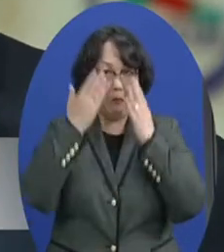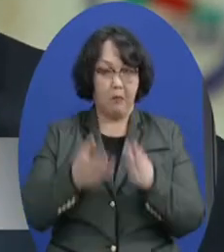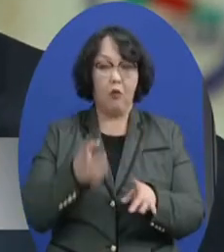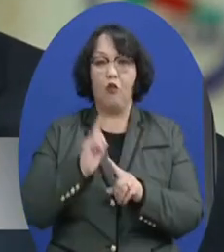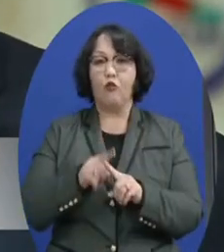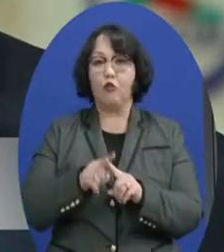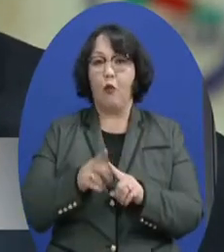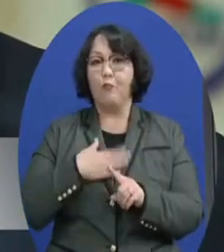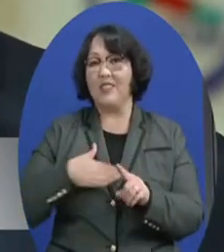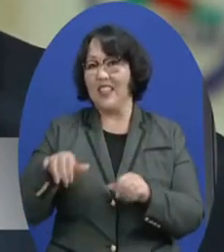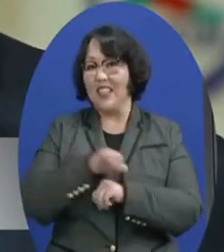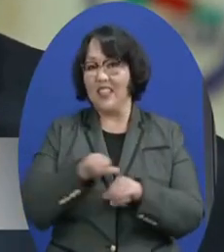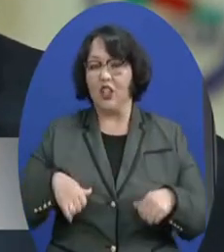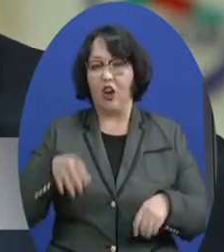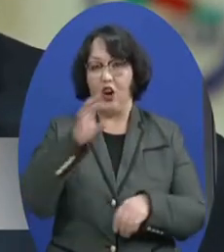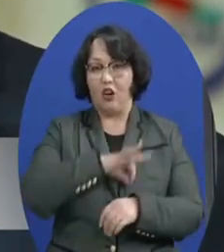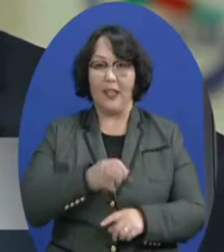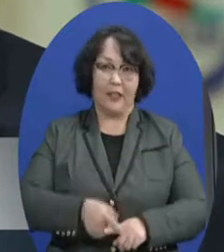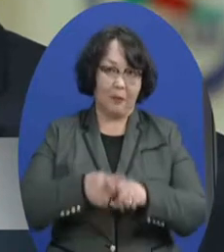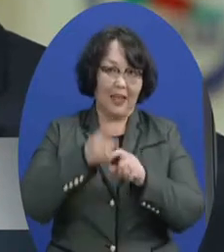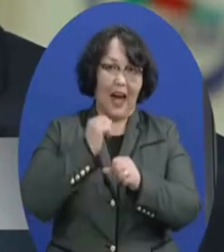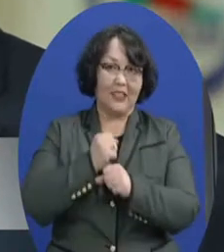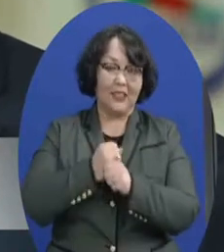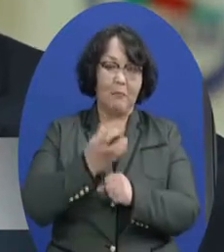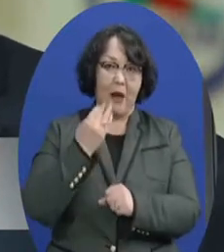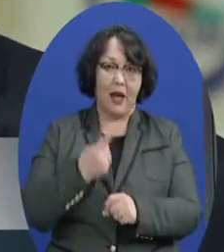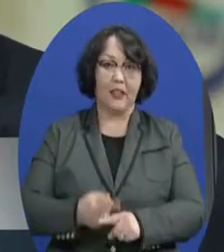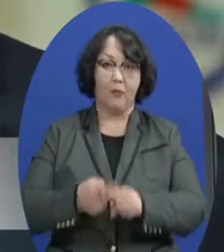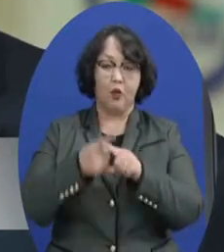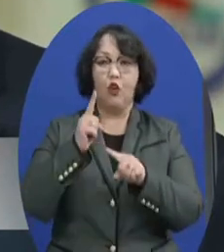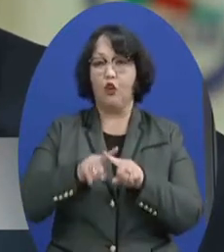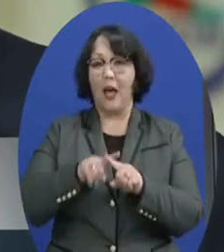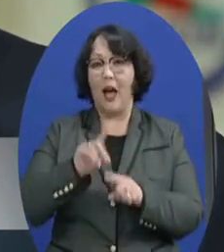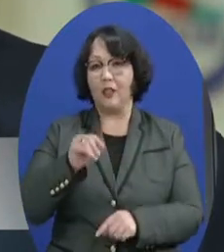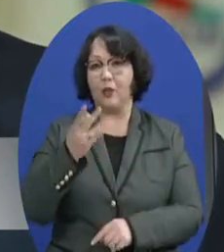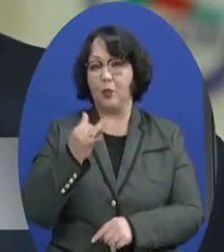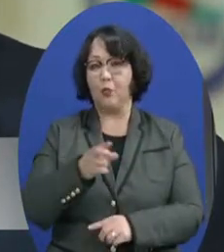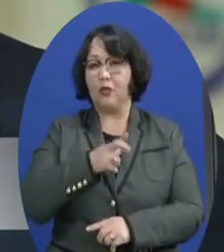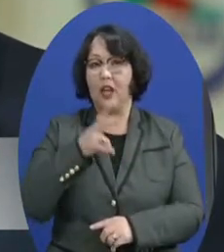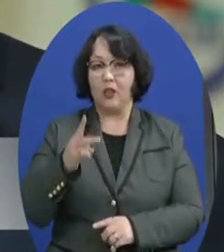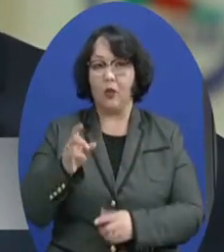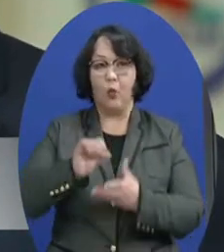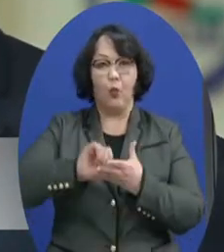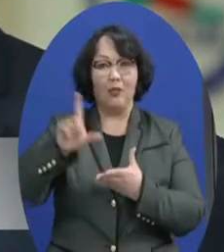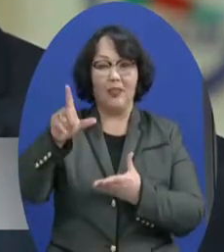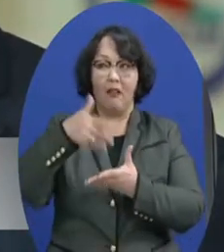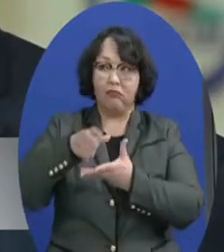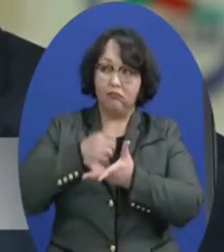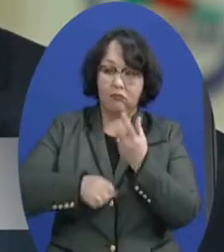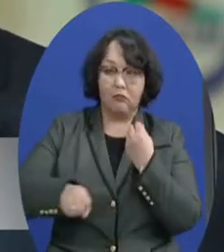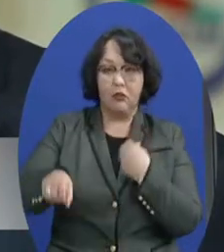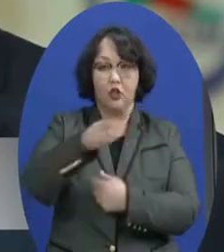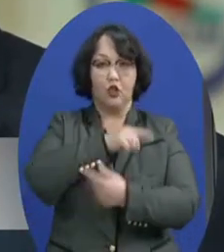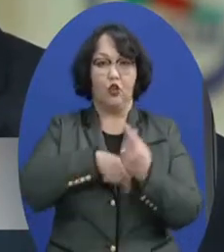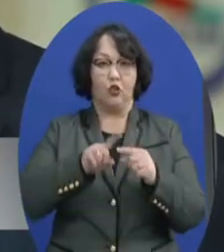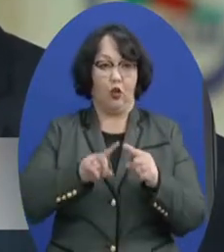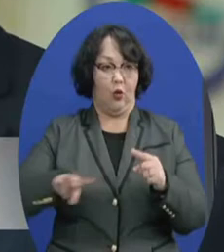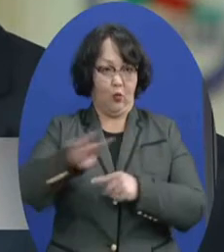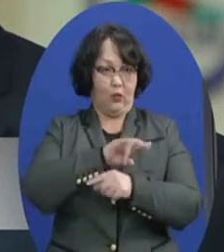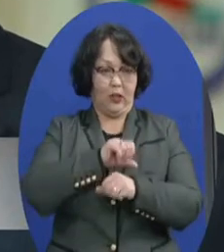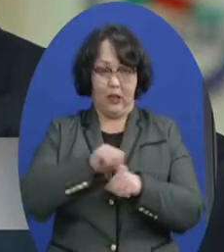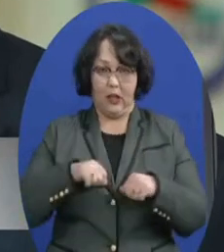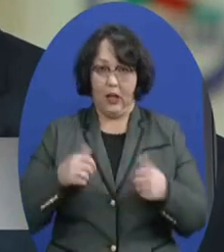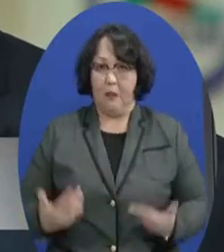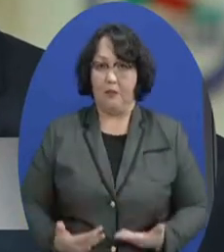хөдөөгийн иргэдийн орлогыг нэмэгдүүлэх, ажлын байрыг нэмэгдүүлэх, хөдөө аж ахуйн бүтээтгүнийг үнцэнтэй болгох, энийгээ дагаад хөдөө орон нутагт одоо иргэд